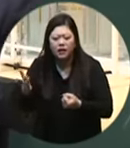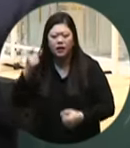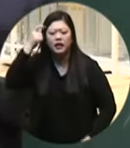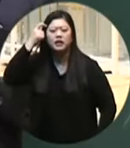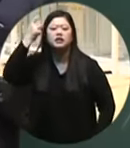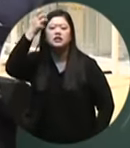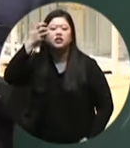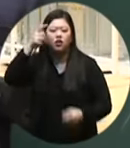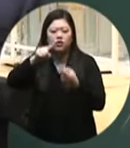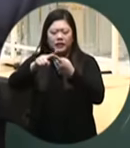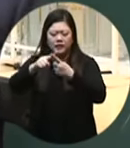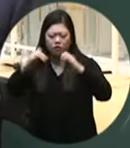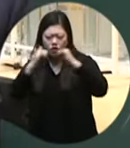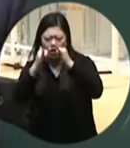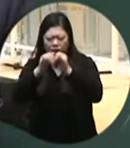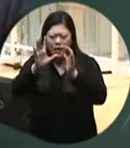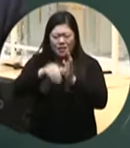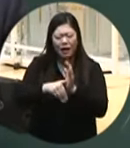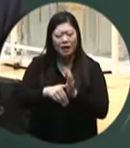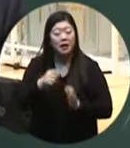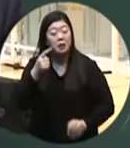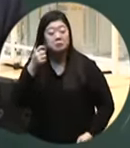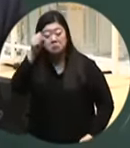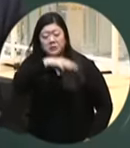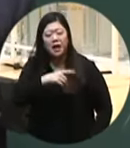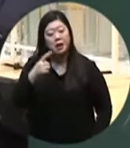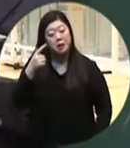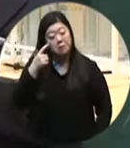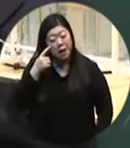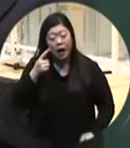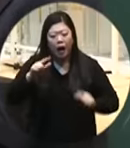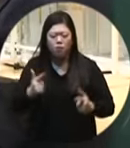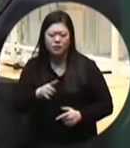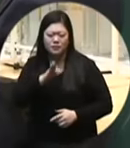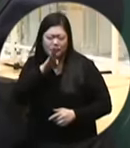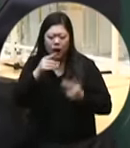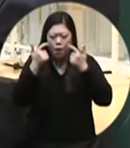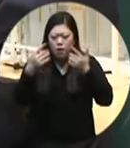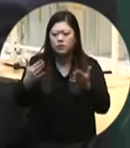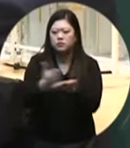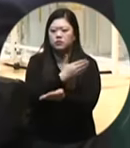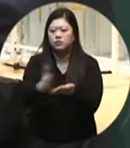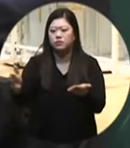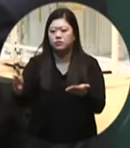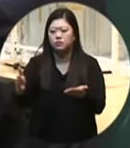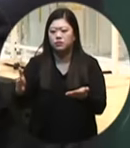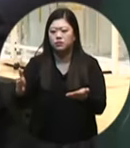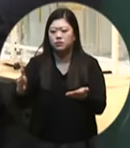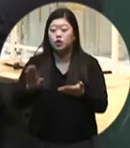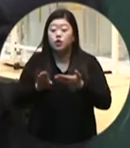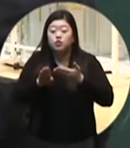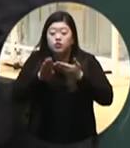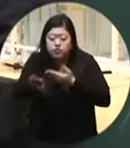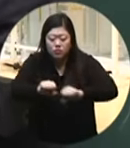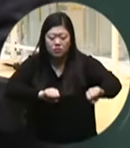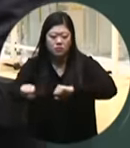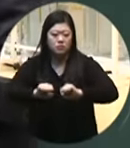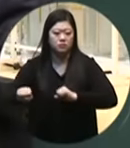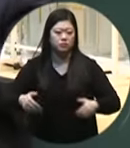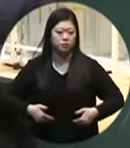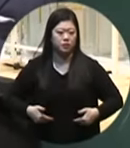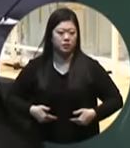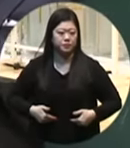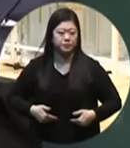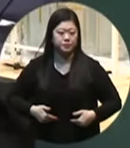가는 실천하게 되는 게 되는 겁니다. And so for you in this spiritual battle, you're going out to bring to actualization, put into practice these